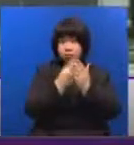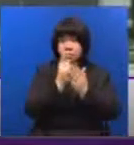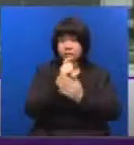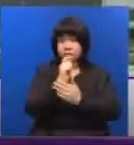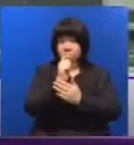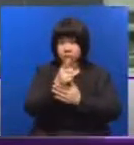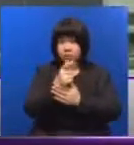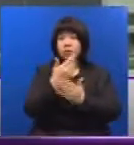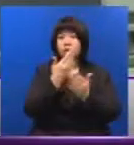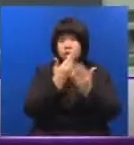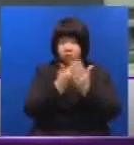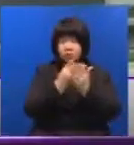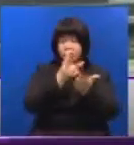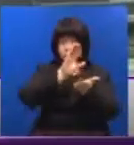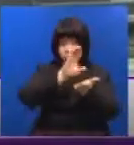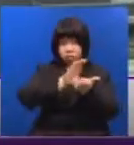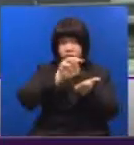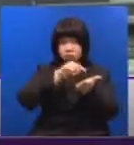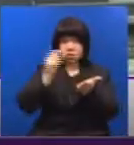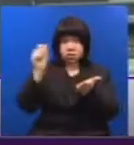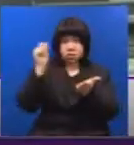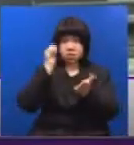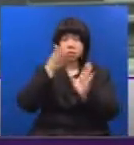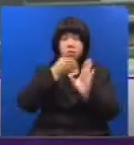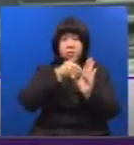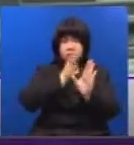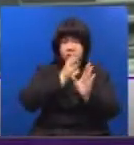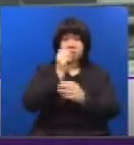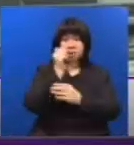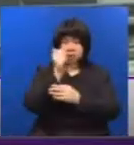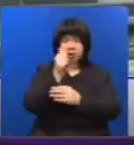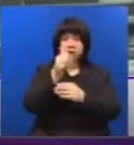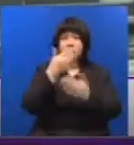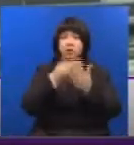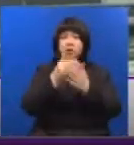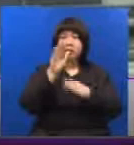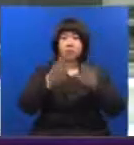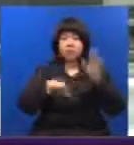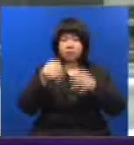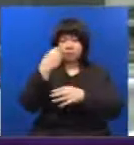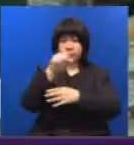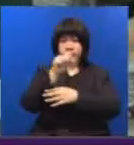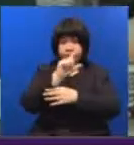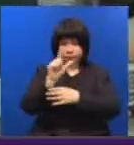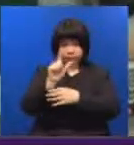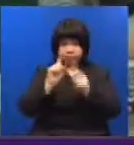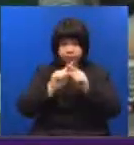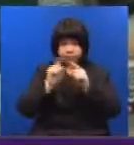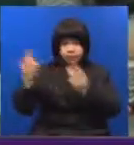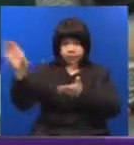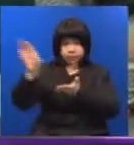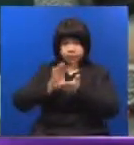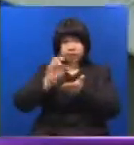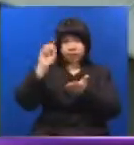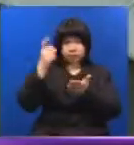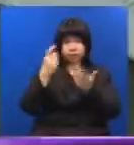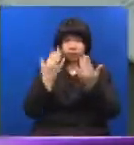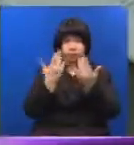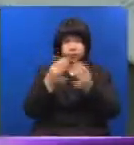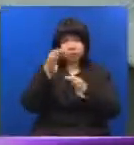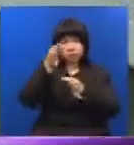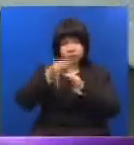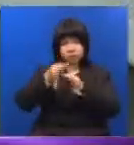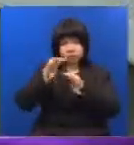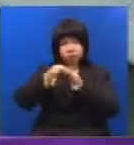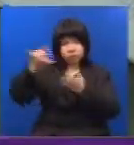ครั้งนี้เป็งบประมาณเดิมที่สามารถเบิกใจได้ทันทีประมาณ 10 ล้านบาทส่วนงบประมาณใหม่จะต้องรอท.ก.ส.ส่วนก